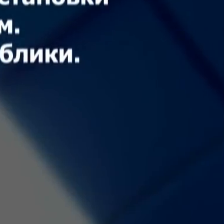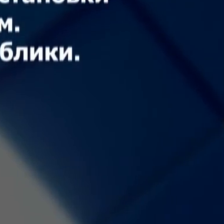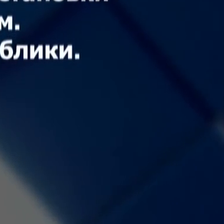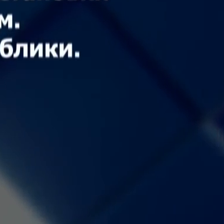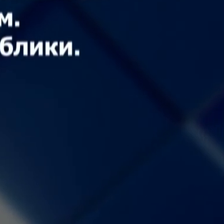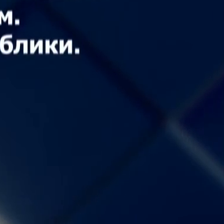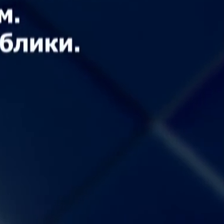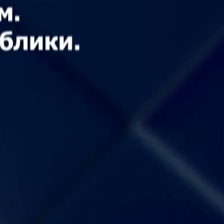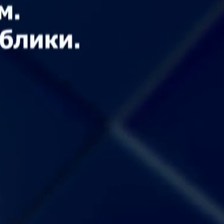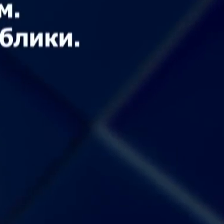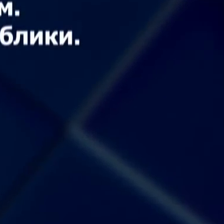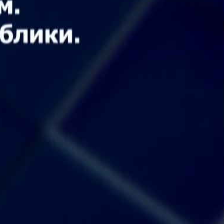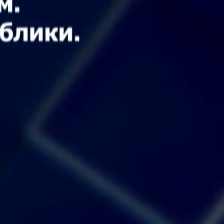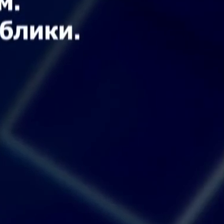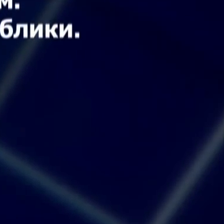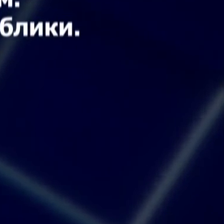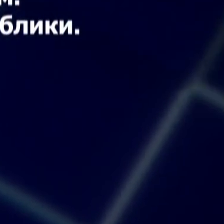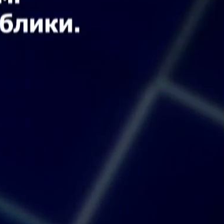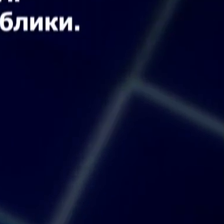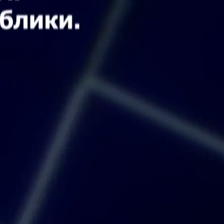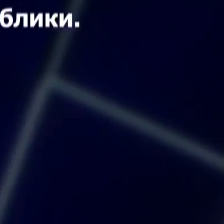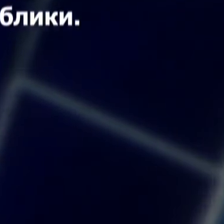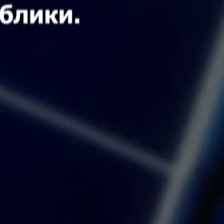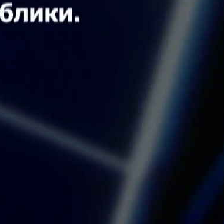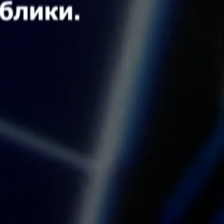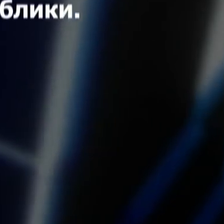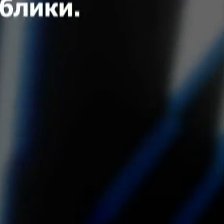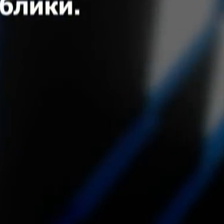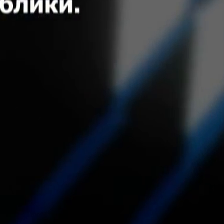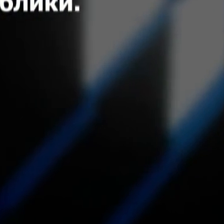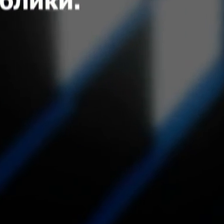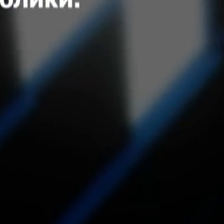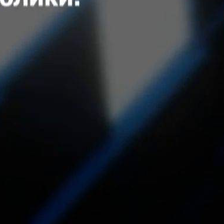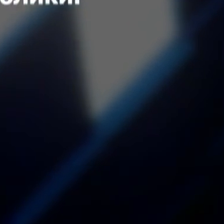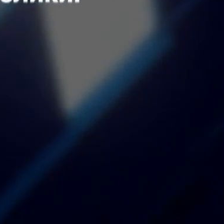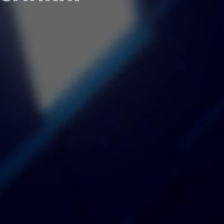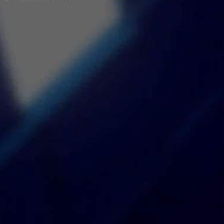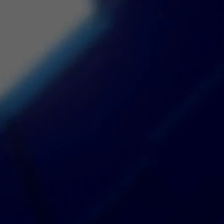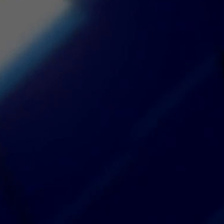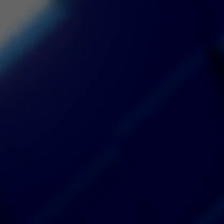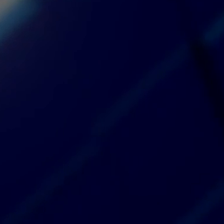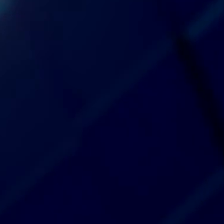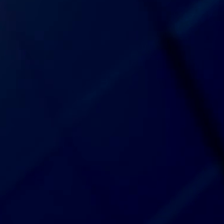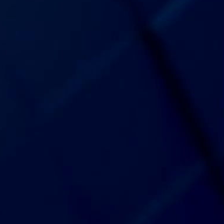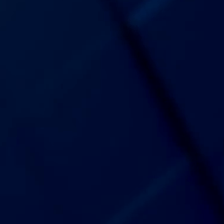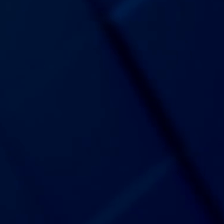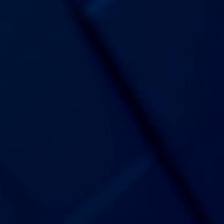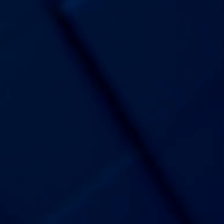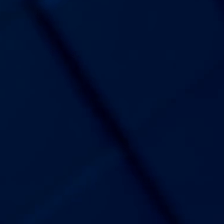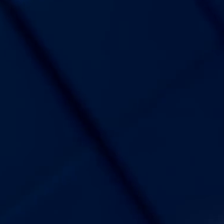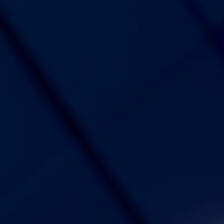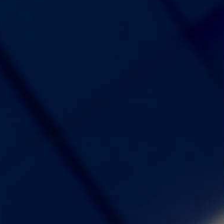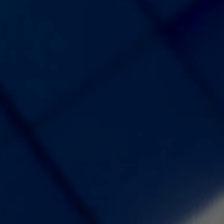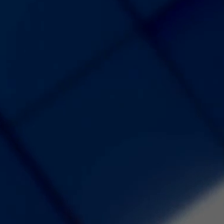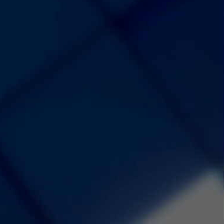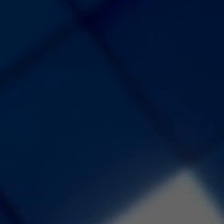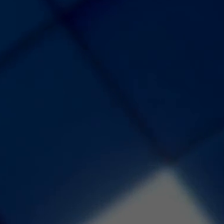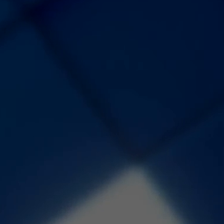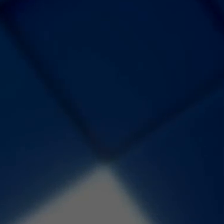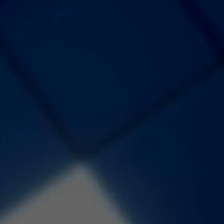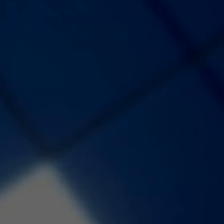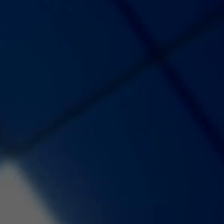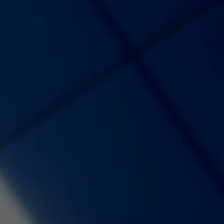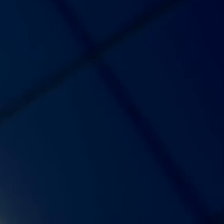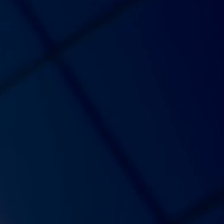законом подследственность на территории города Бишкек на период действия ЧП. Правительству Кыргызской Республики предусмотреть необходимые средства для обеспечения